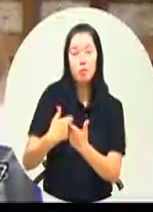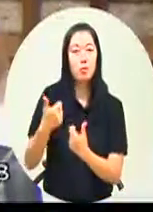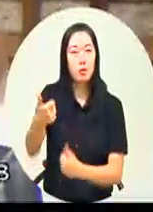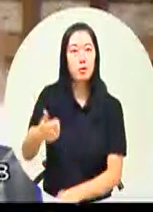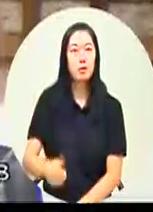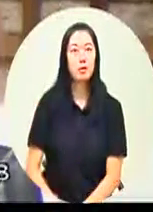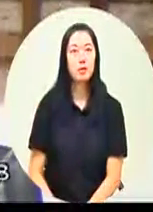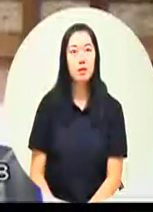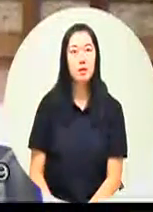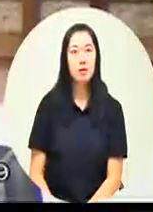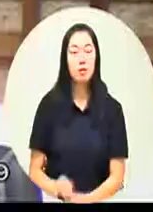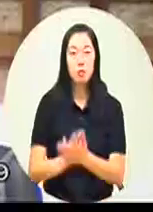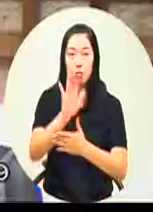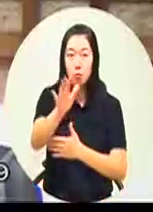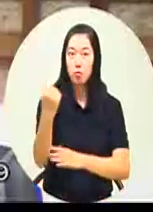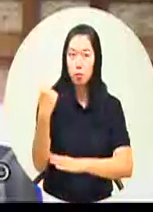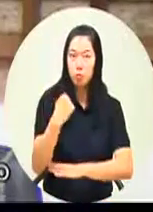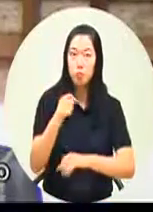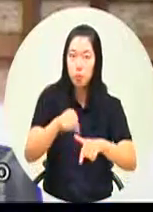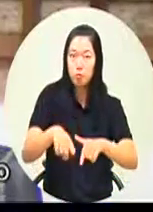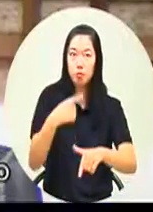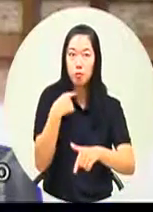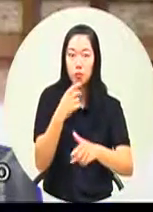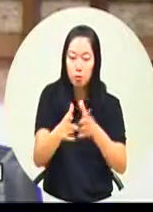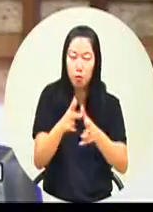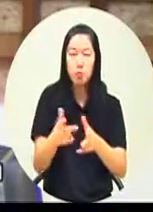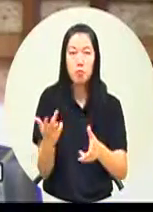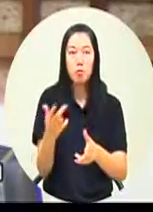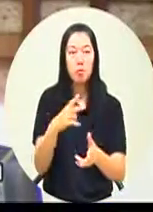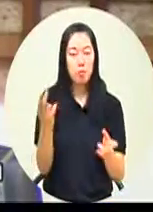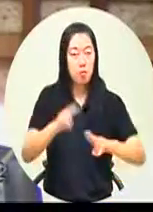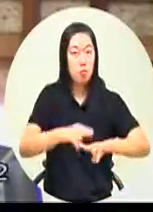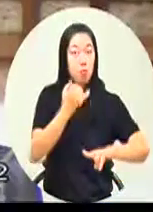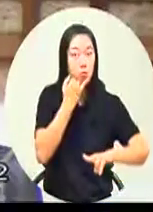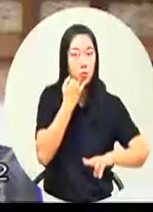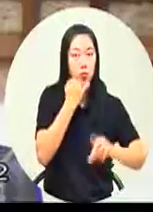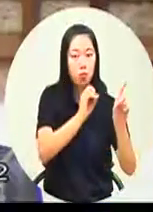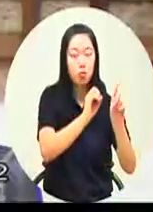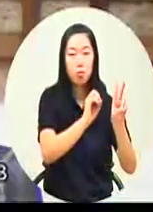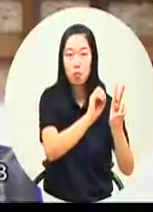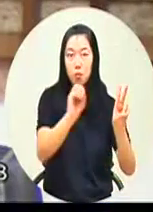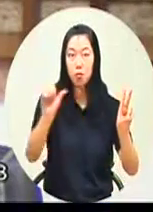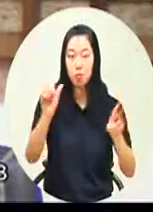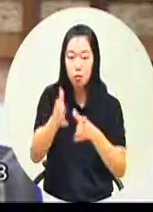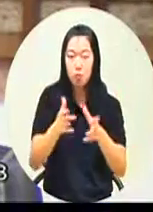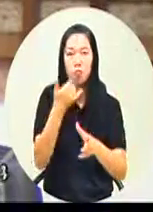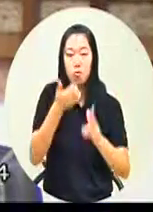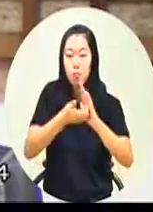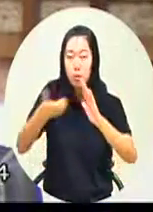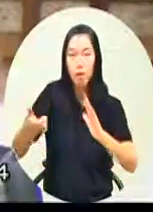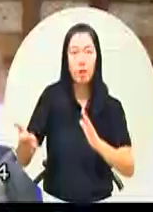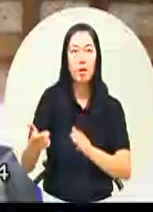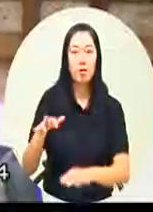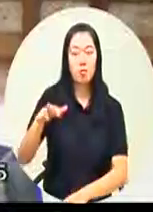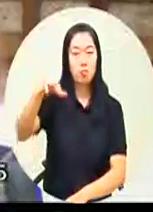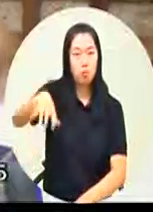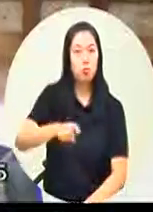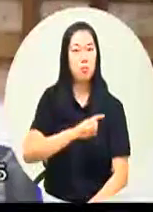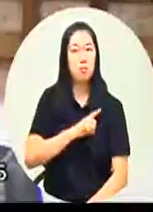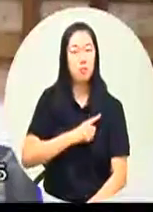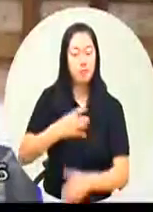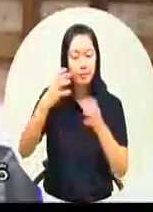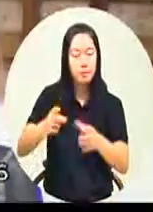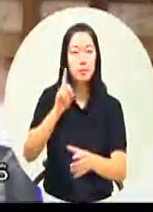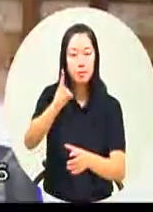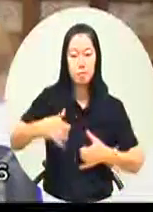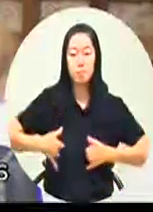正，后进都可以停了，二零五厂都可以迁了，机场自己弄一条道路，机场